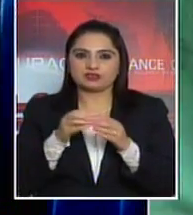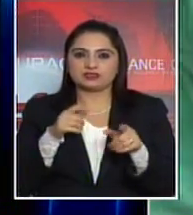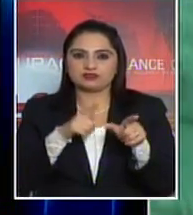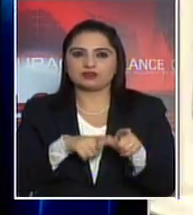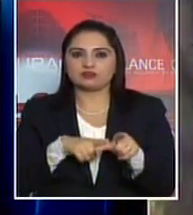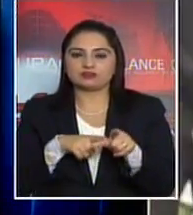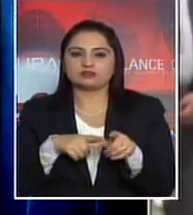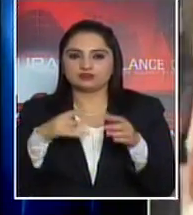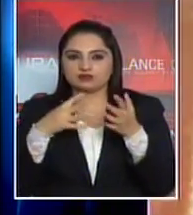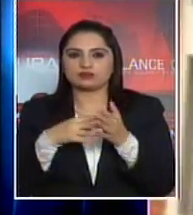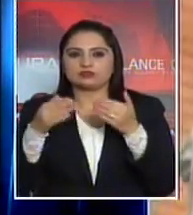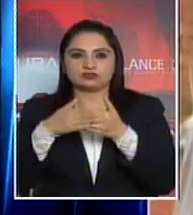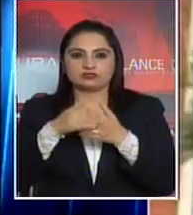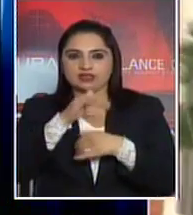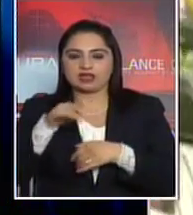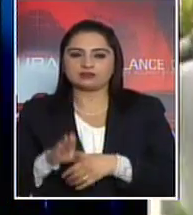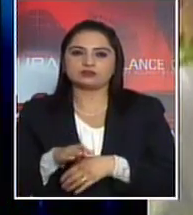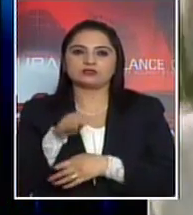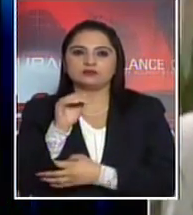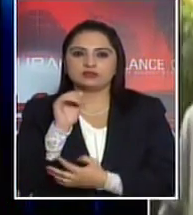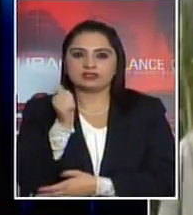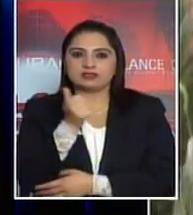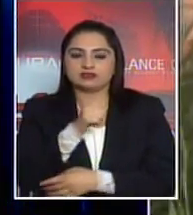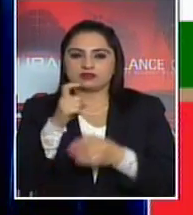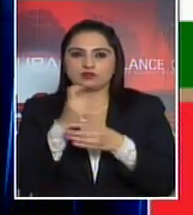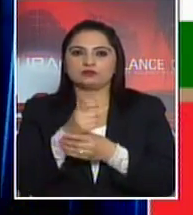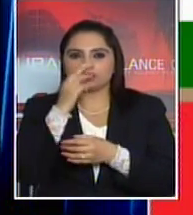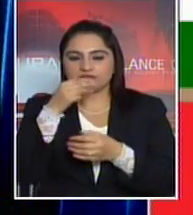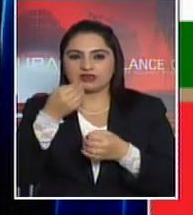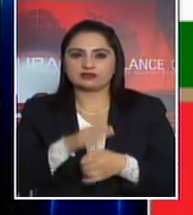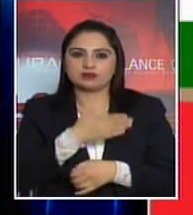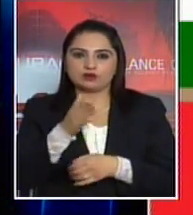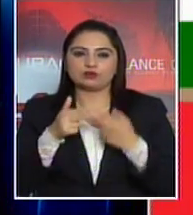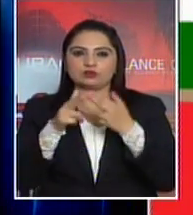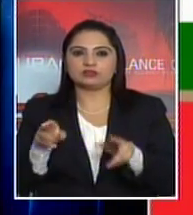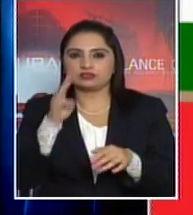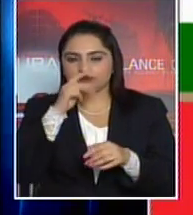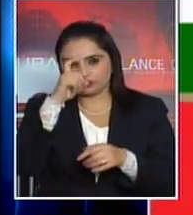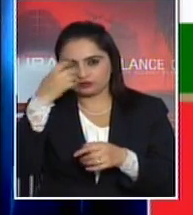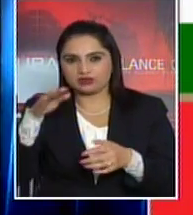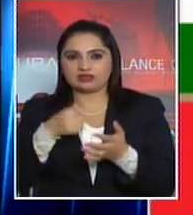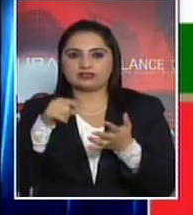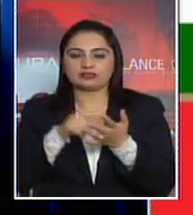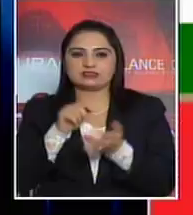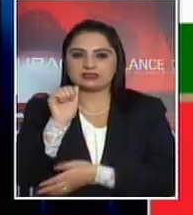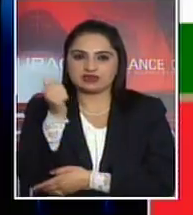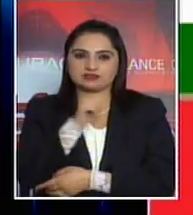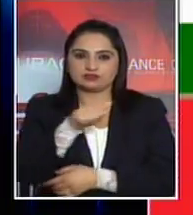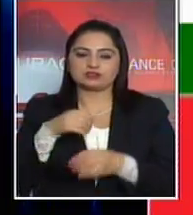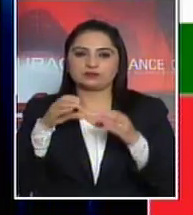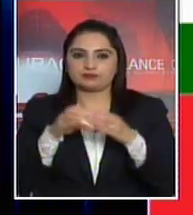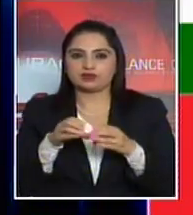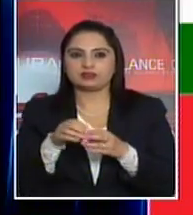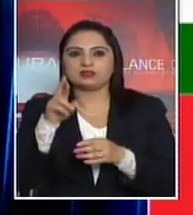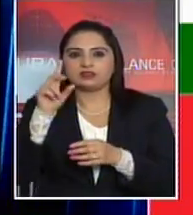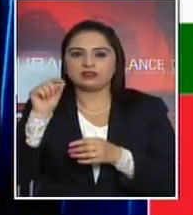नजिक देखिँदै आएको छ भने राप्रपा लोकतान्त्रिक गठबन्धनतिर लागेको छ। लोकतान्त्रिक गठबन्धनमा तराई केन्द्रित राजपा, संघीय समाजवादी फोरम,